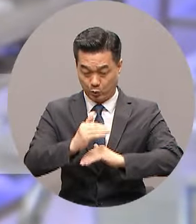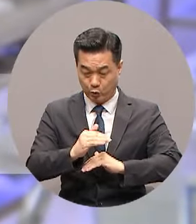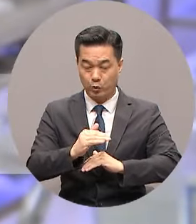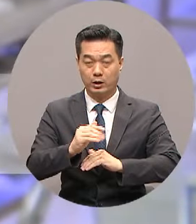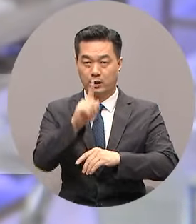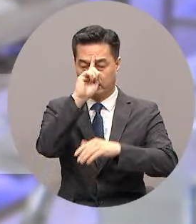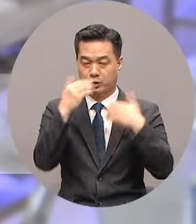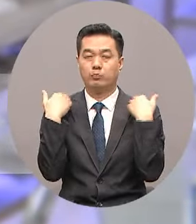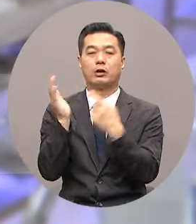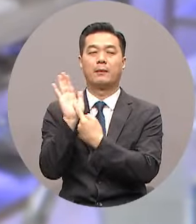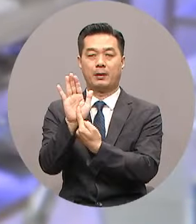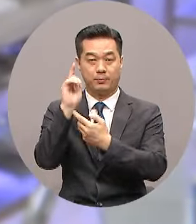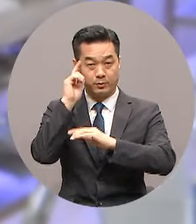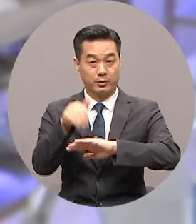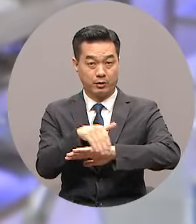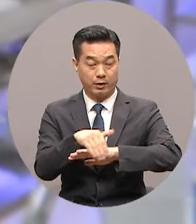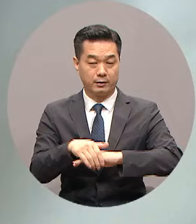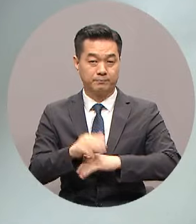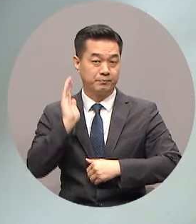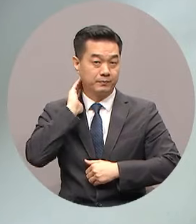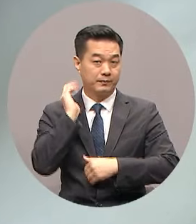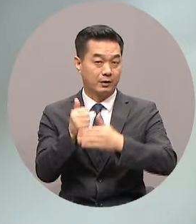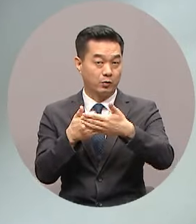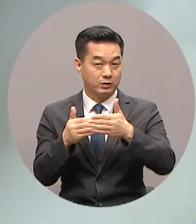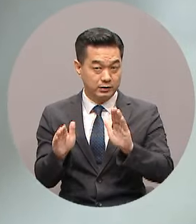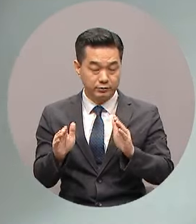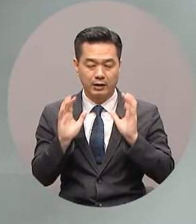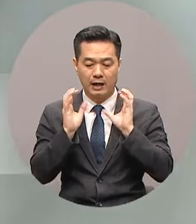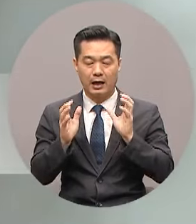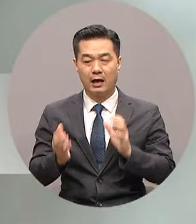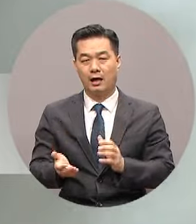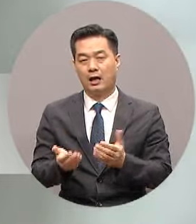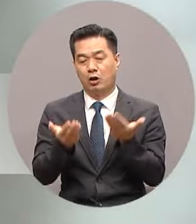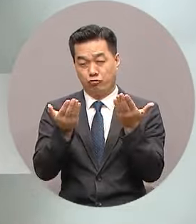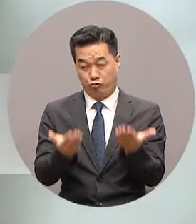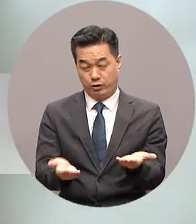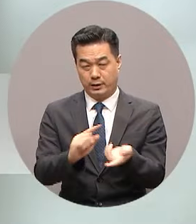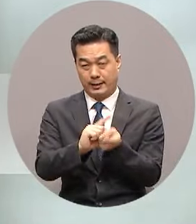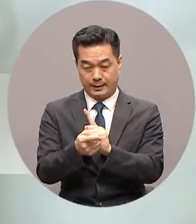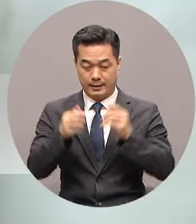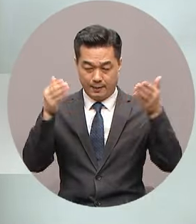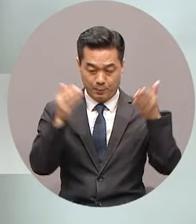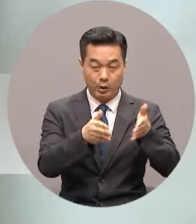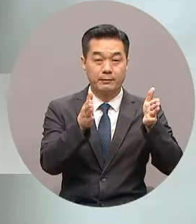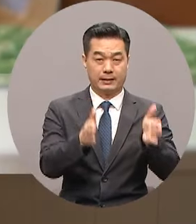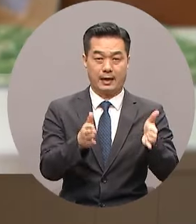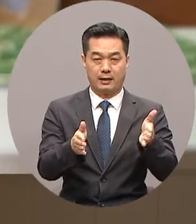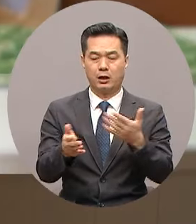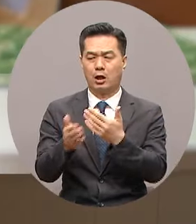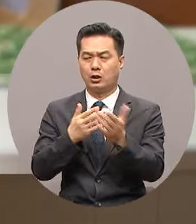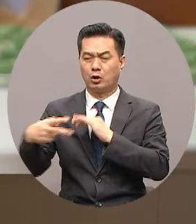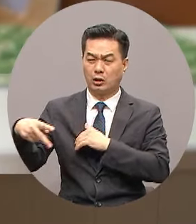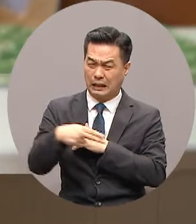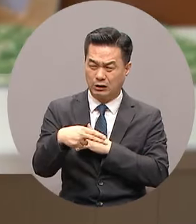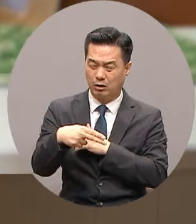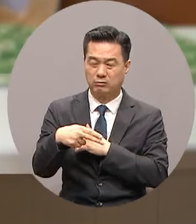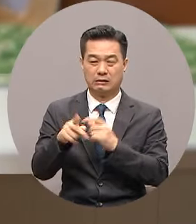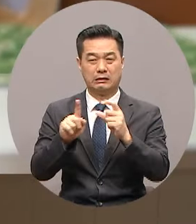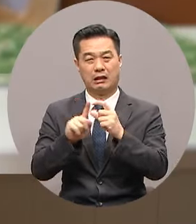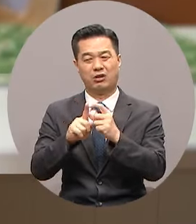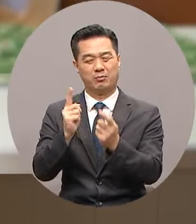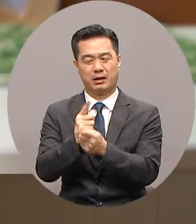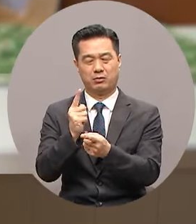발표할 계획입니다 대통령실은 육가 휴직 대신 육가 몰입 기간 경력 단절 여성 대신 경력 보유